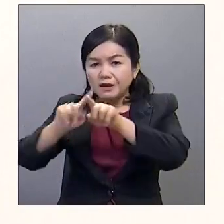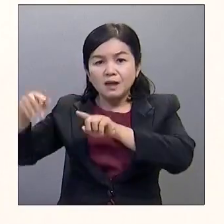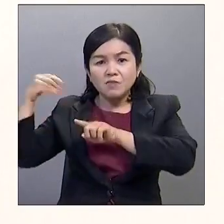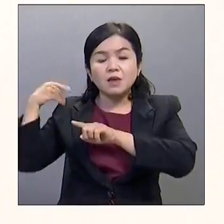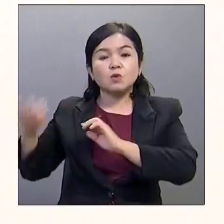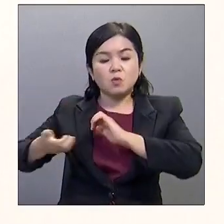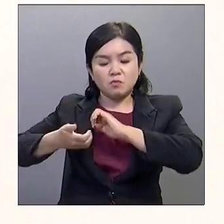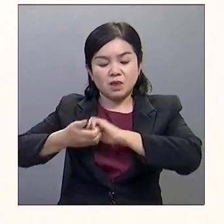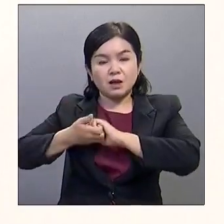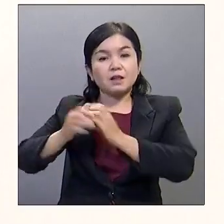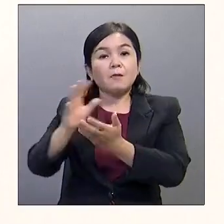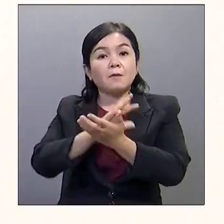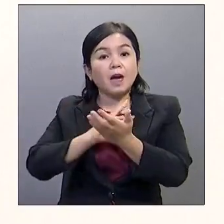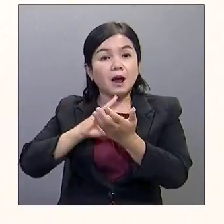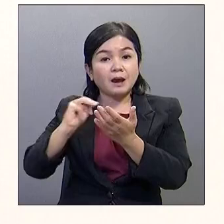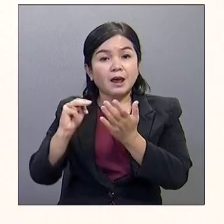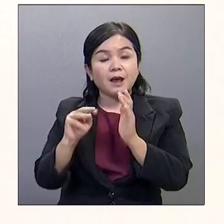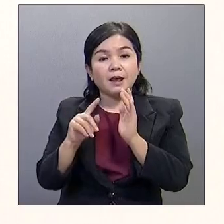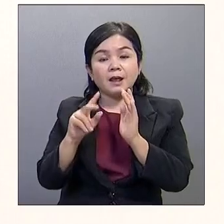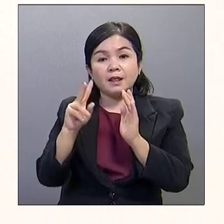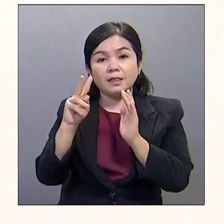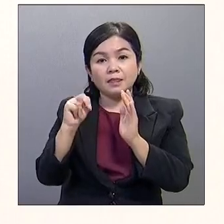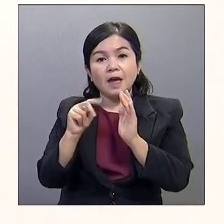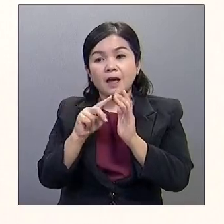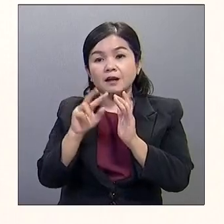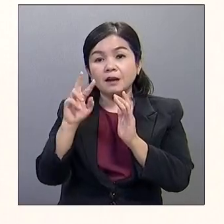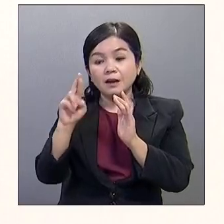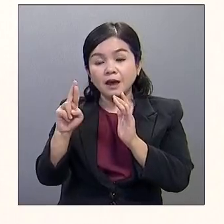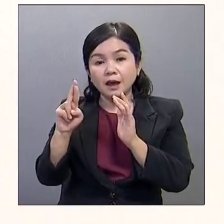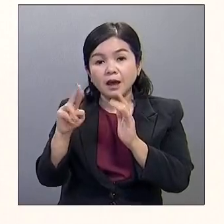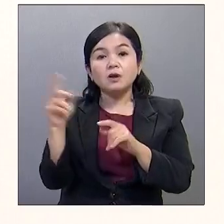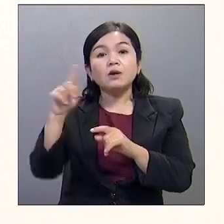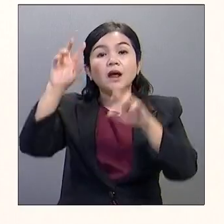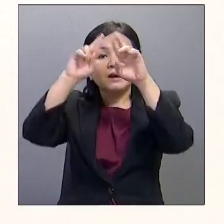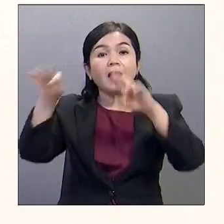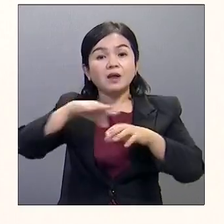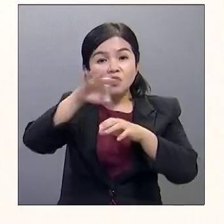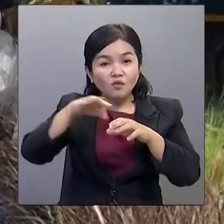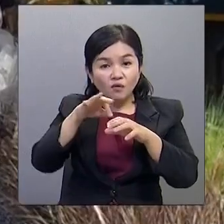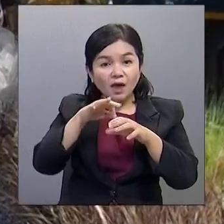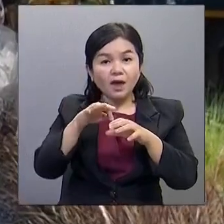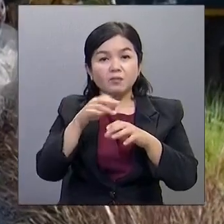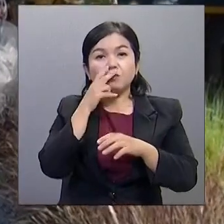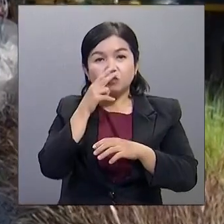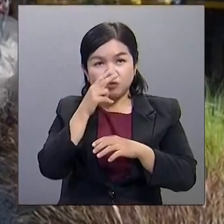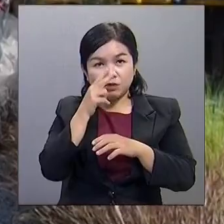ยนเรศวรนะครับจัดงานประกวดตุ๊กตาหุ่นไล่กาที่ร้านกาแฟแห่งหนึ่งครับมาดูกันหน่อยครับ